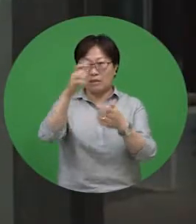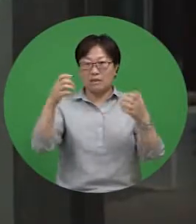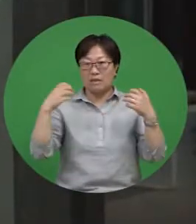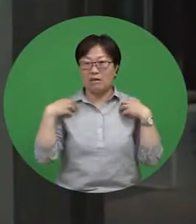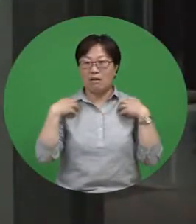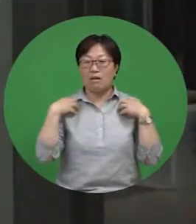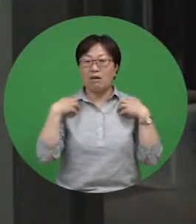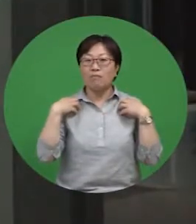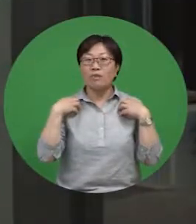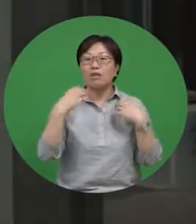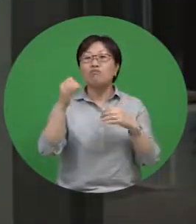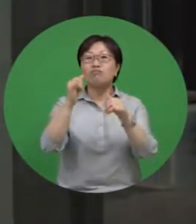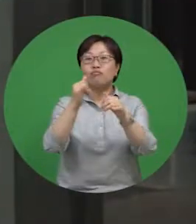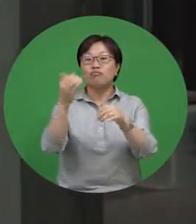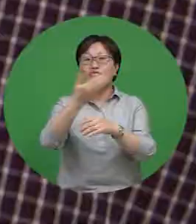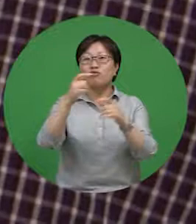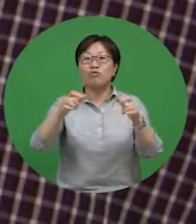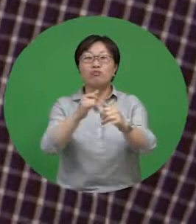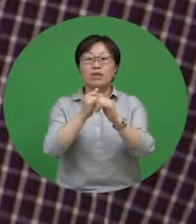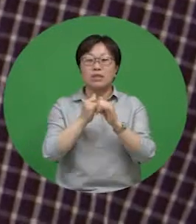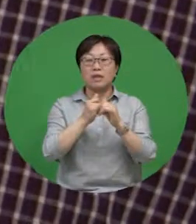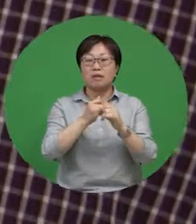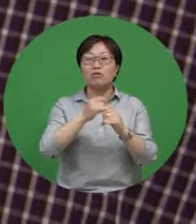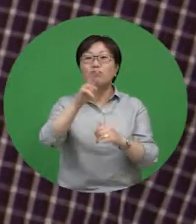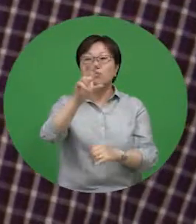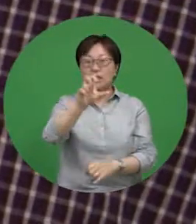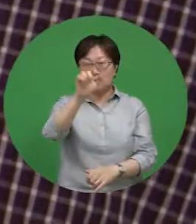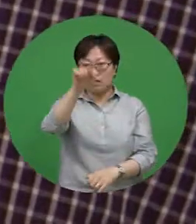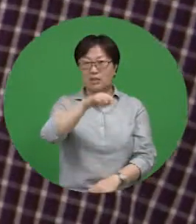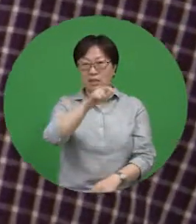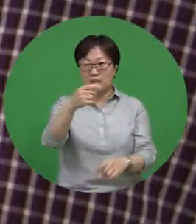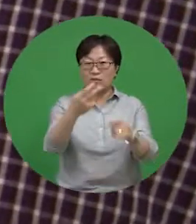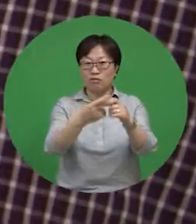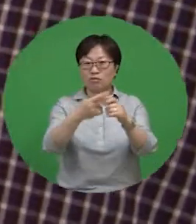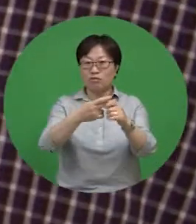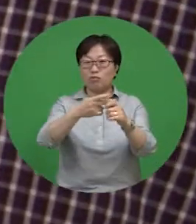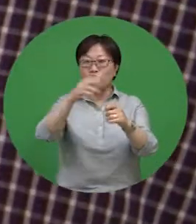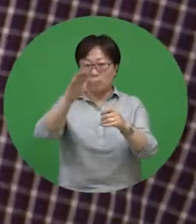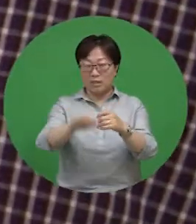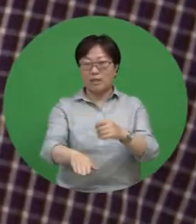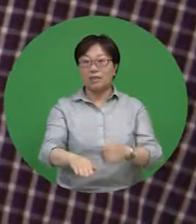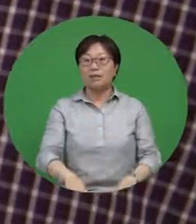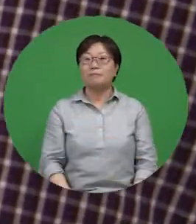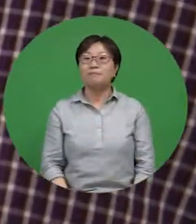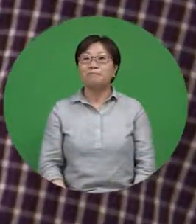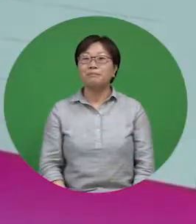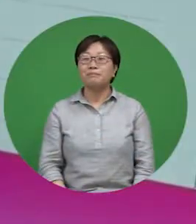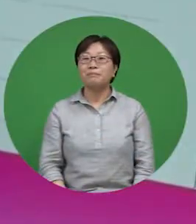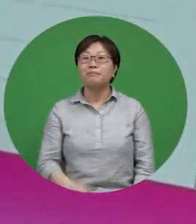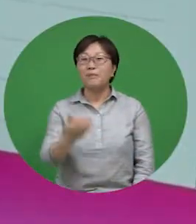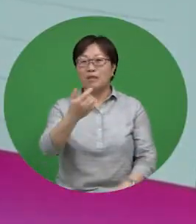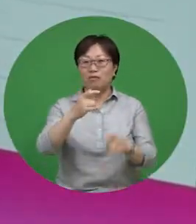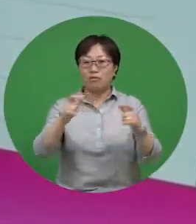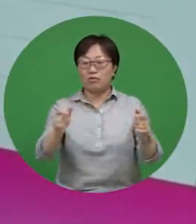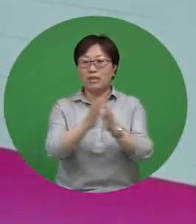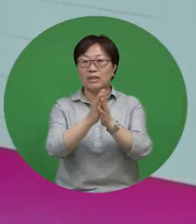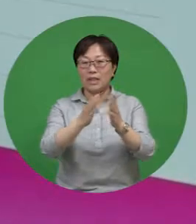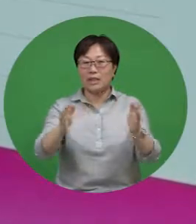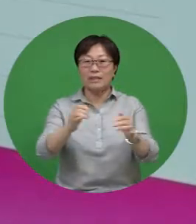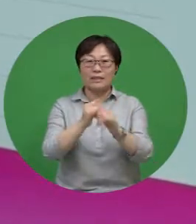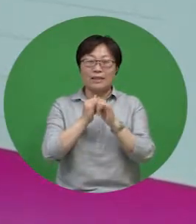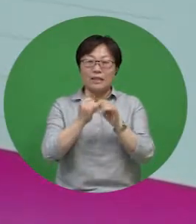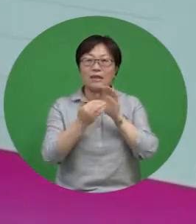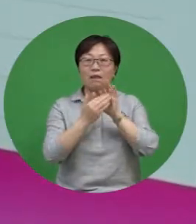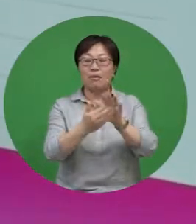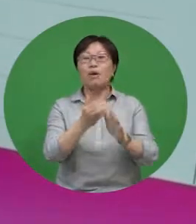자료에 따르면 구로구의 자살률은 서울시 25개 자치구 중 두 번째로 낮은데요. 구로가